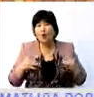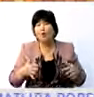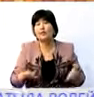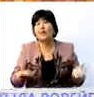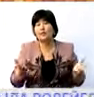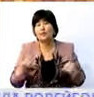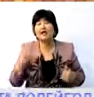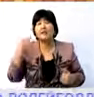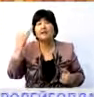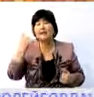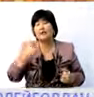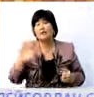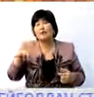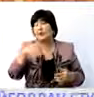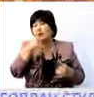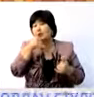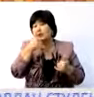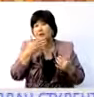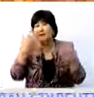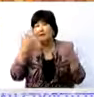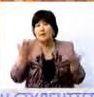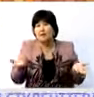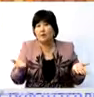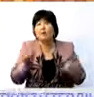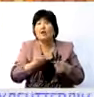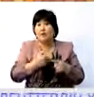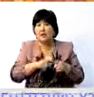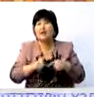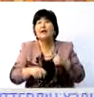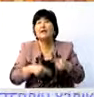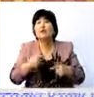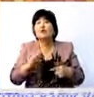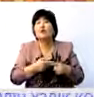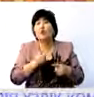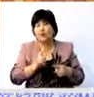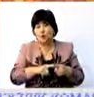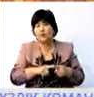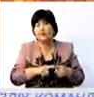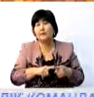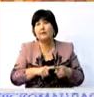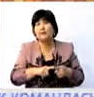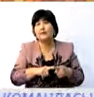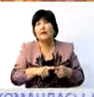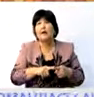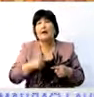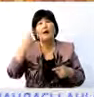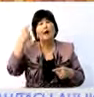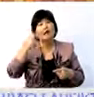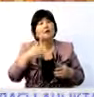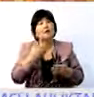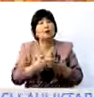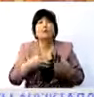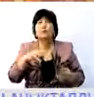шақырған идеяларынсыз елестете алмаймыз. Ендігі кезекте осы ғылыми айналымға ұсынылған